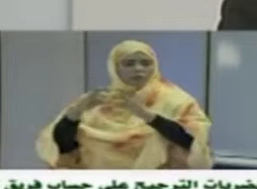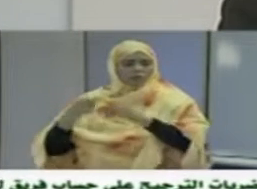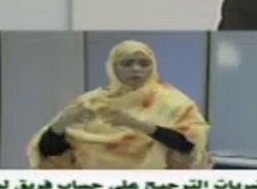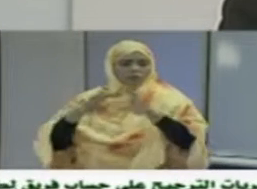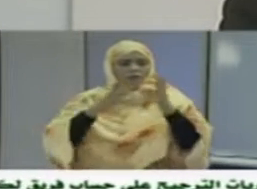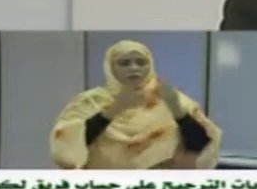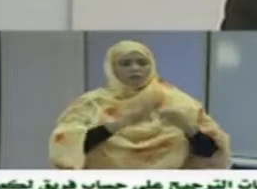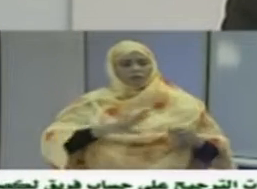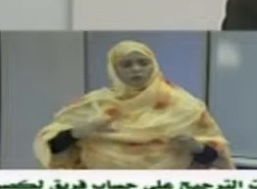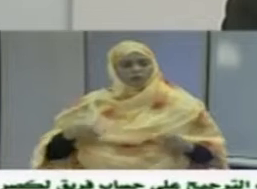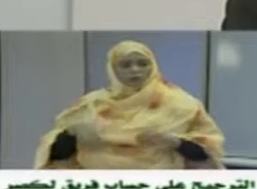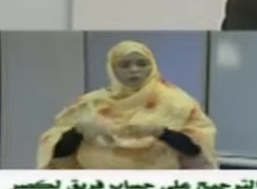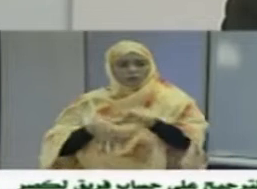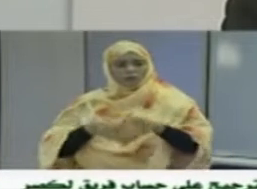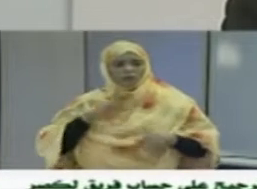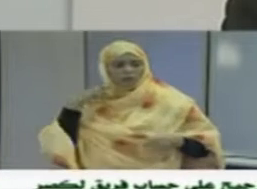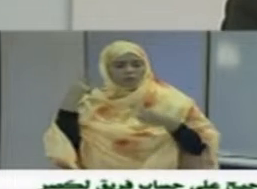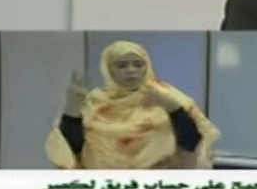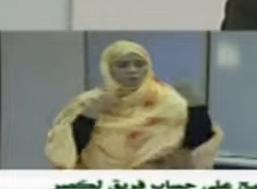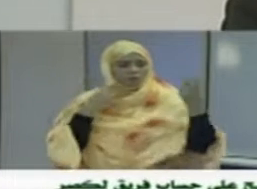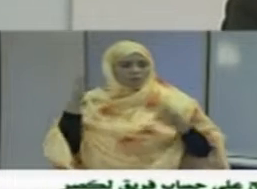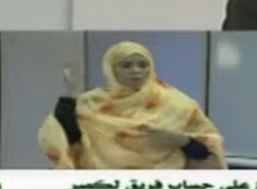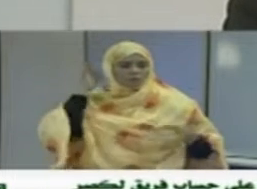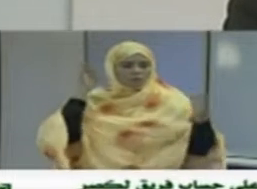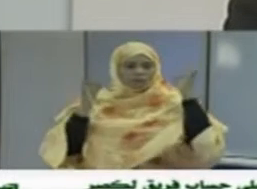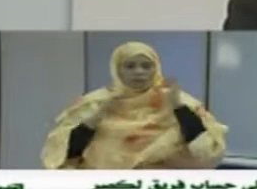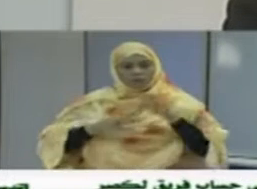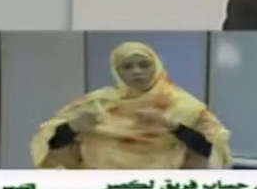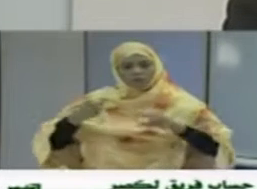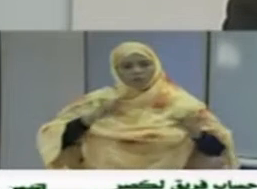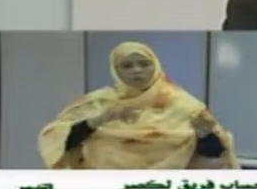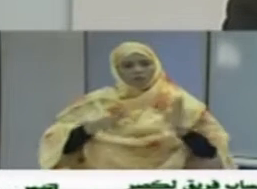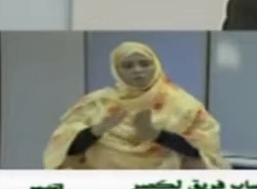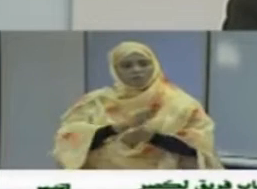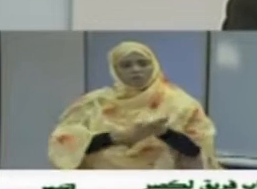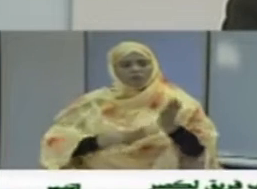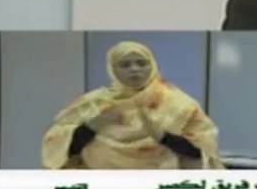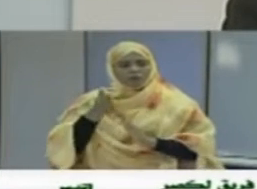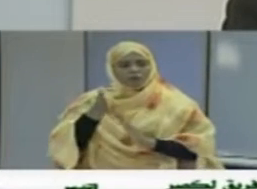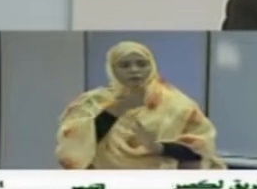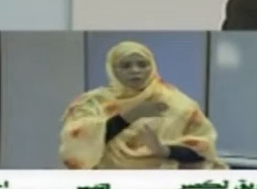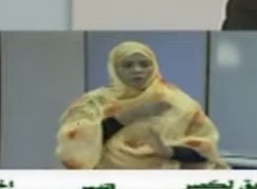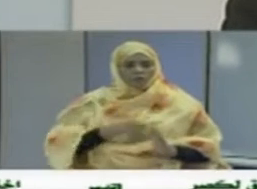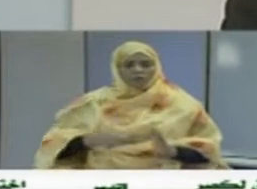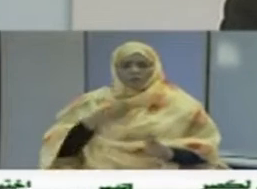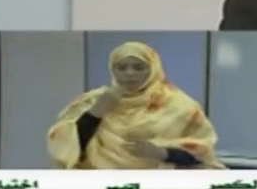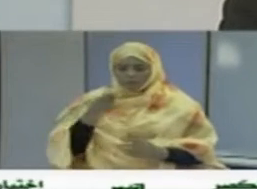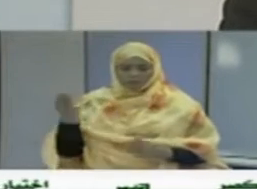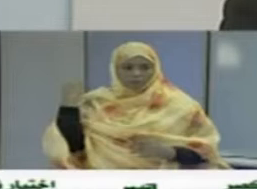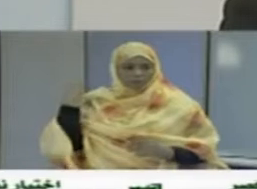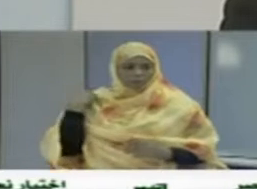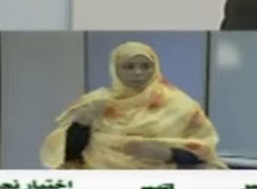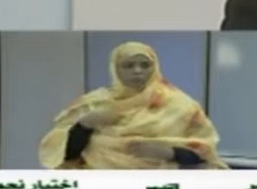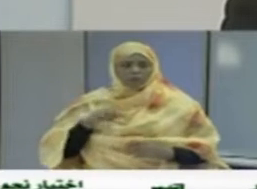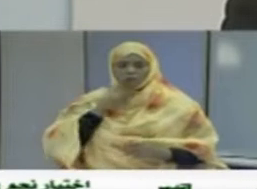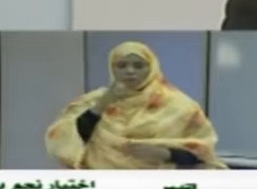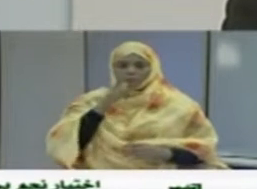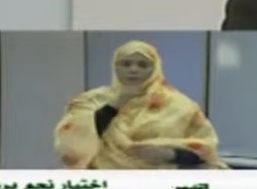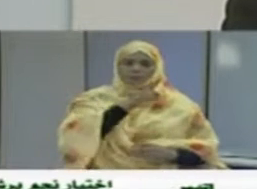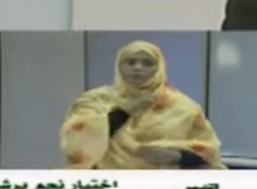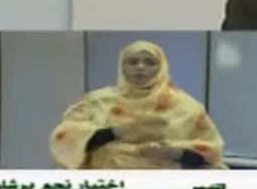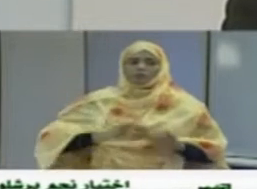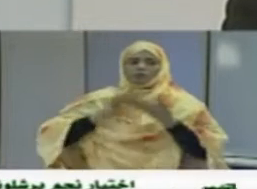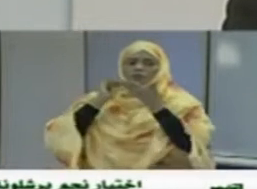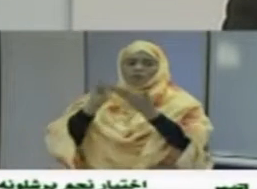التابعة للقطاع، حيث تعرفت السيدة الوزيرة على مختلف المشاكل المطروحة لهذه المصالح وأسدت التعليمات